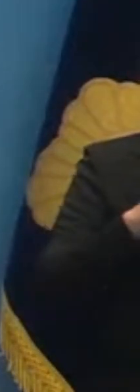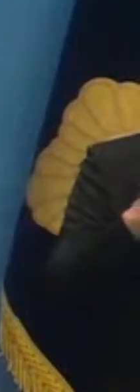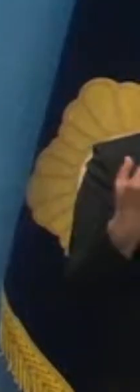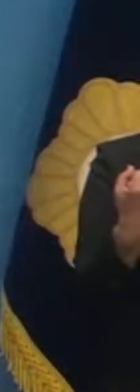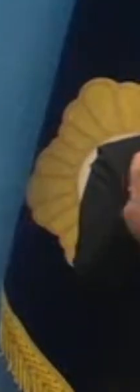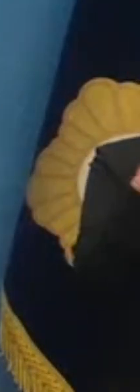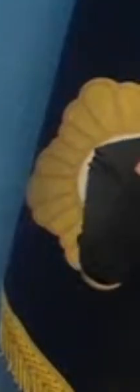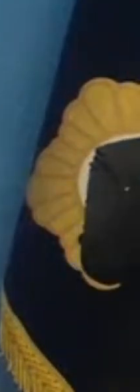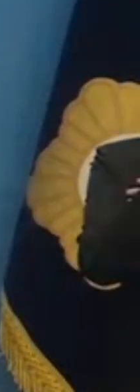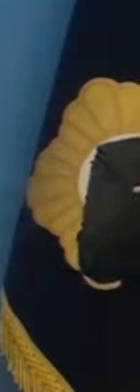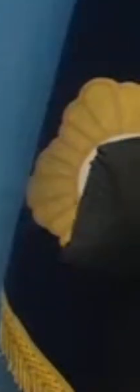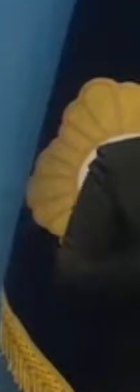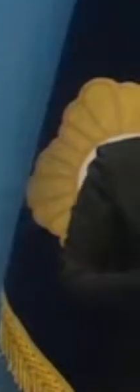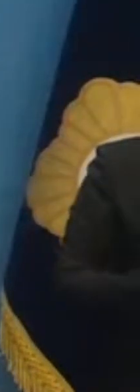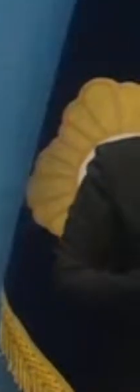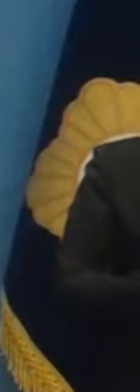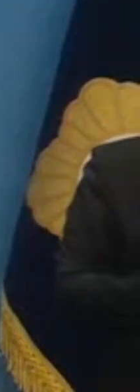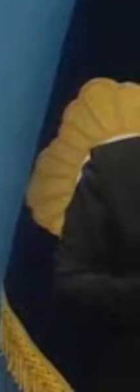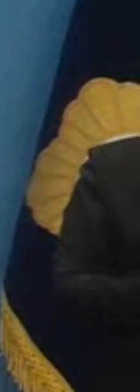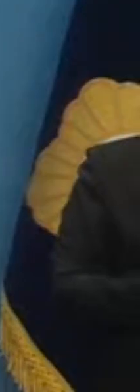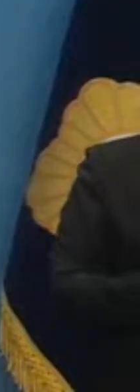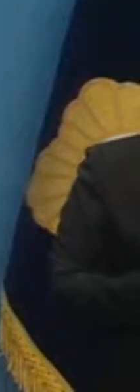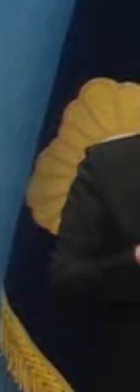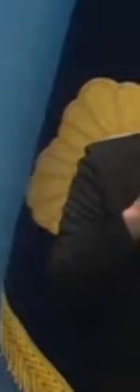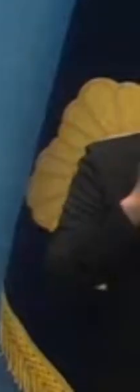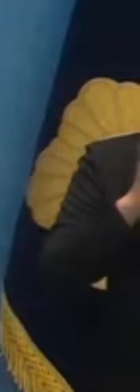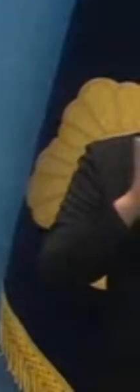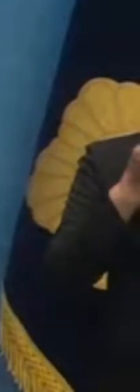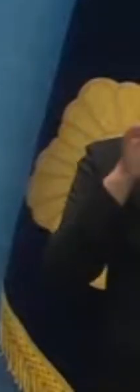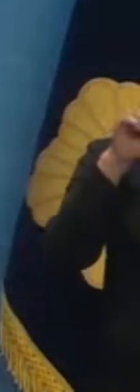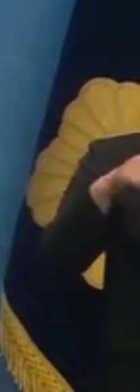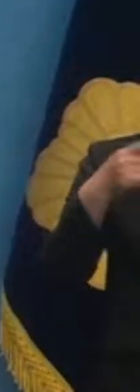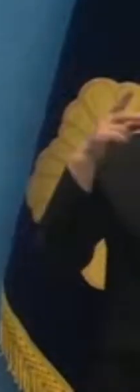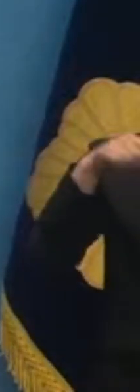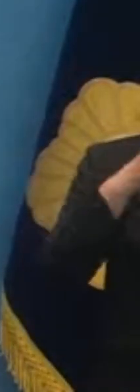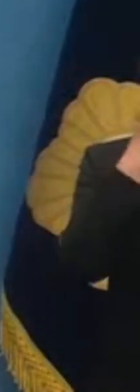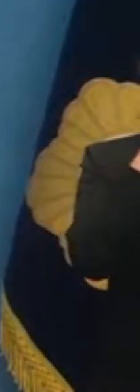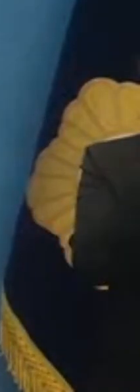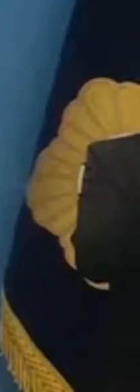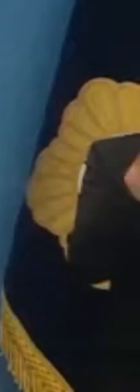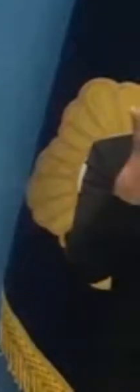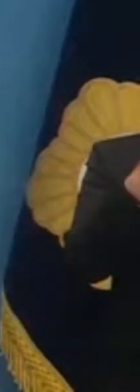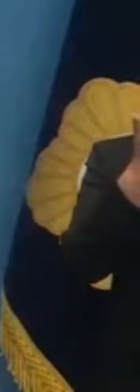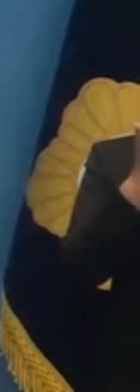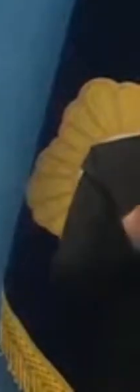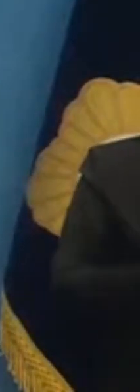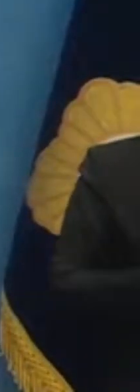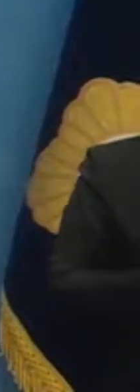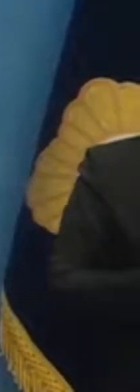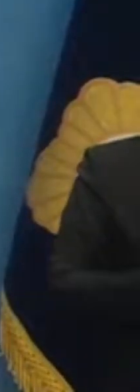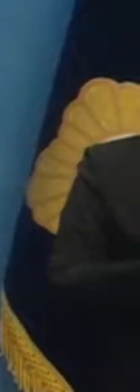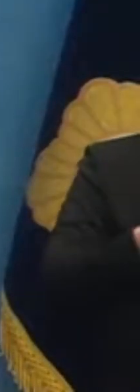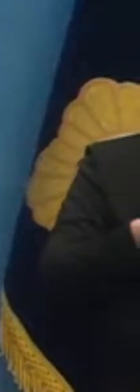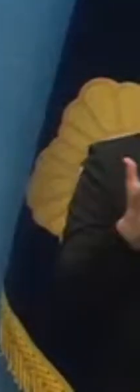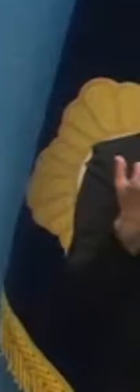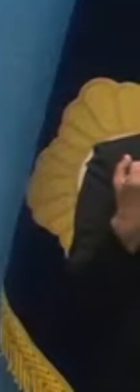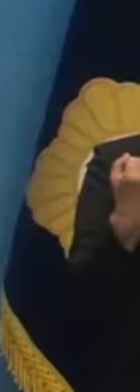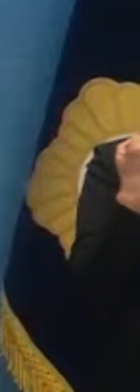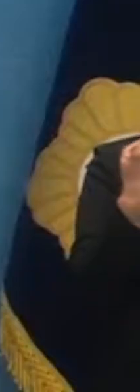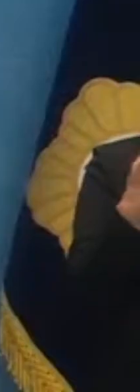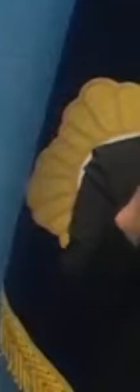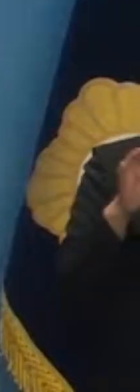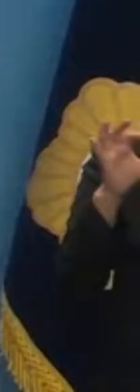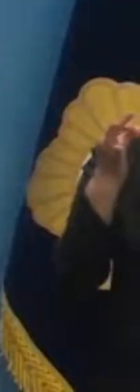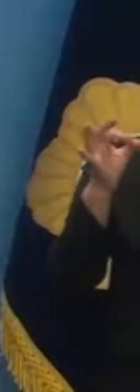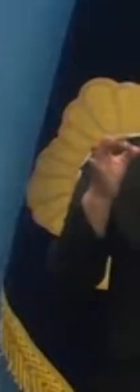거짓말 시리즈입니다. 국민의힘 대선 후보 김문수 거짓말 시리즈 9번째입니다. 국민의힘 김문수 대선